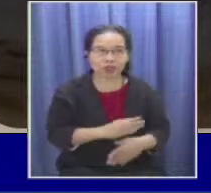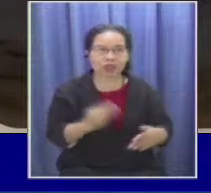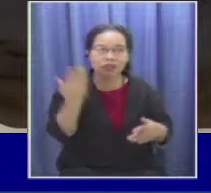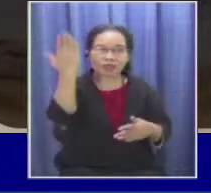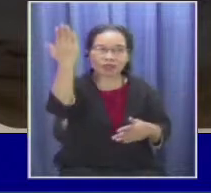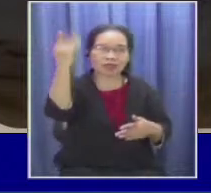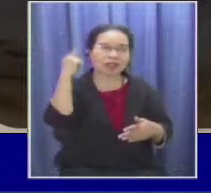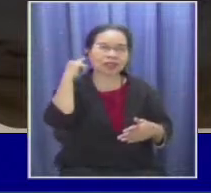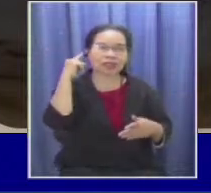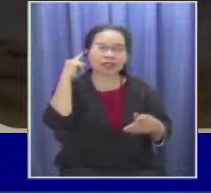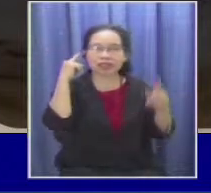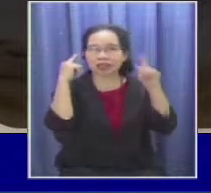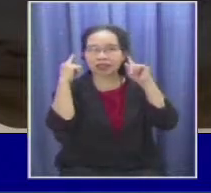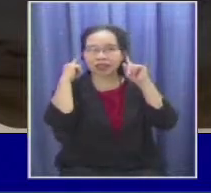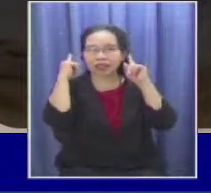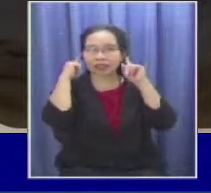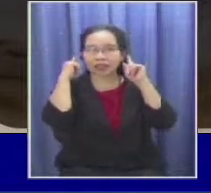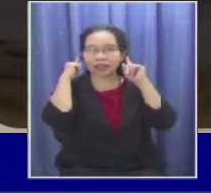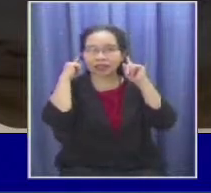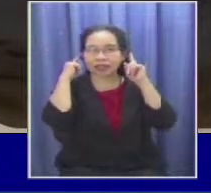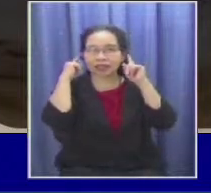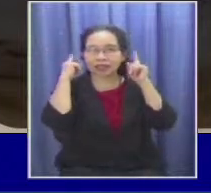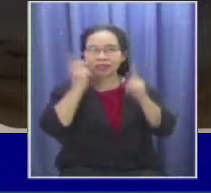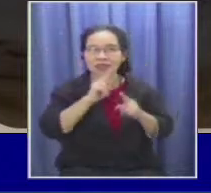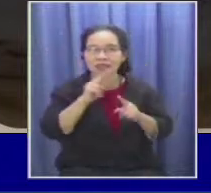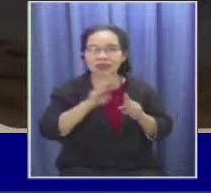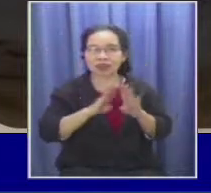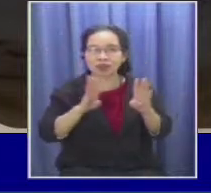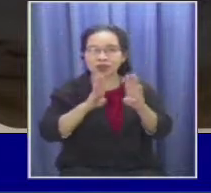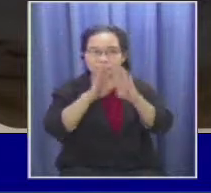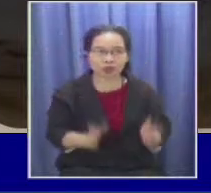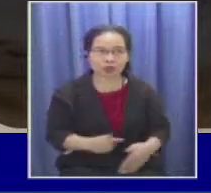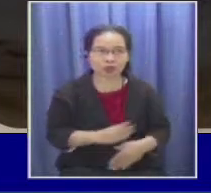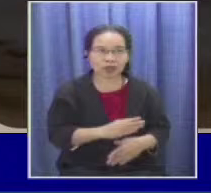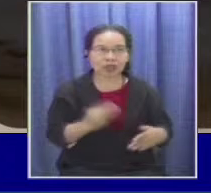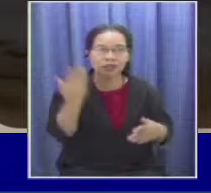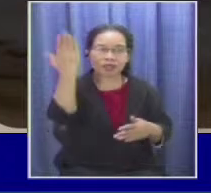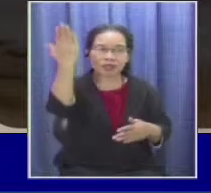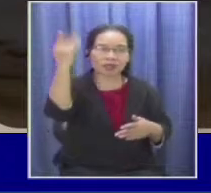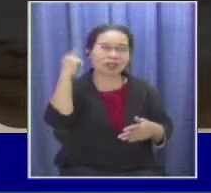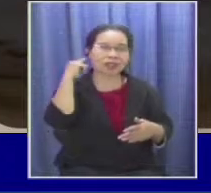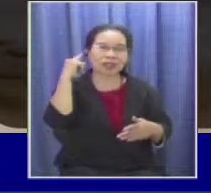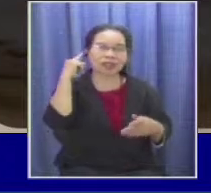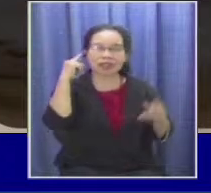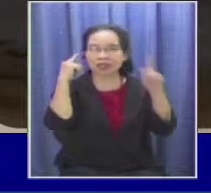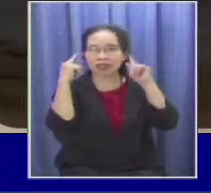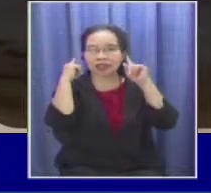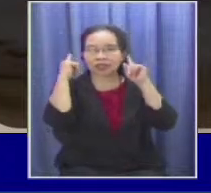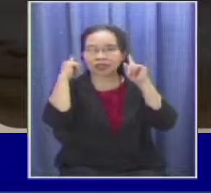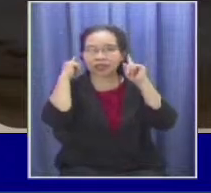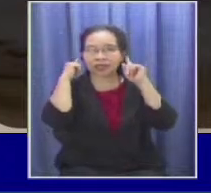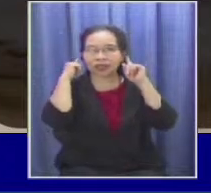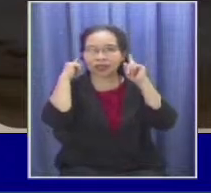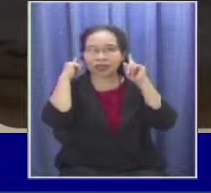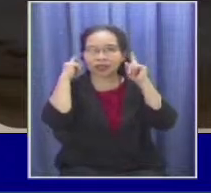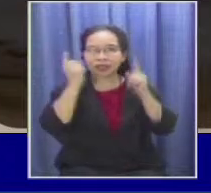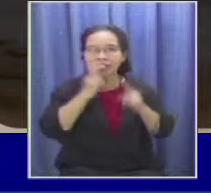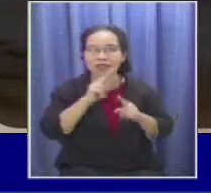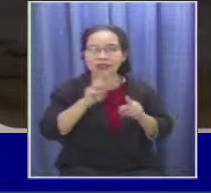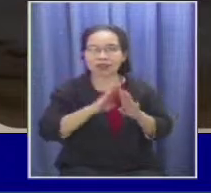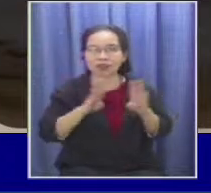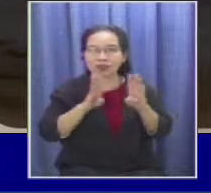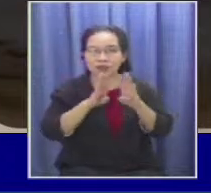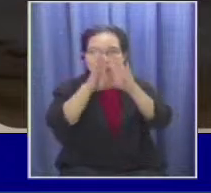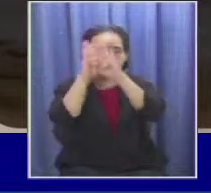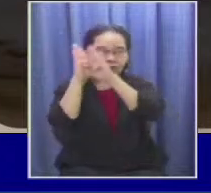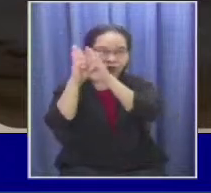sɛ Awurade ani wɔ wɔn a wɔtene so na naso abue ama wɔn